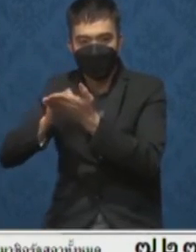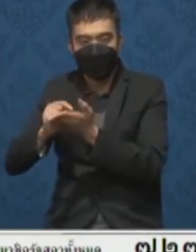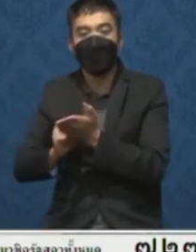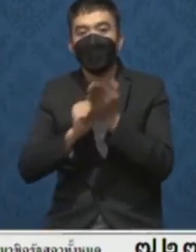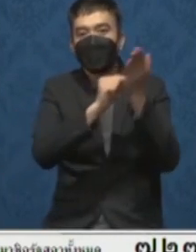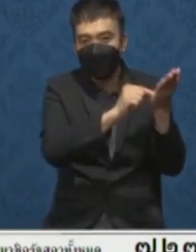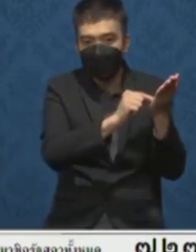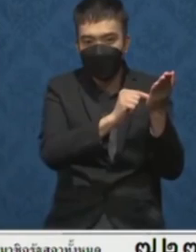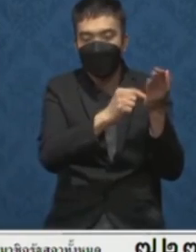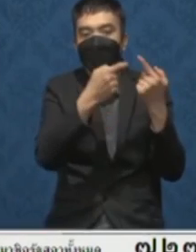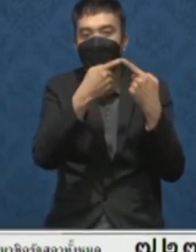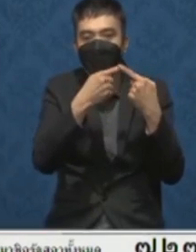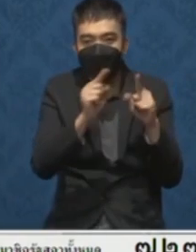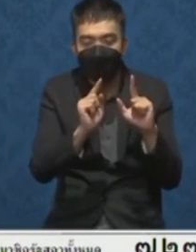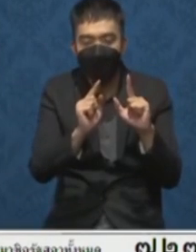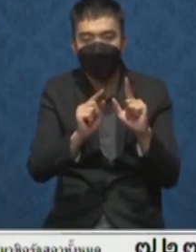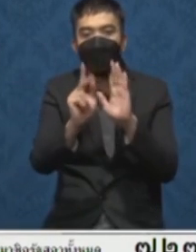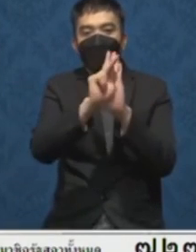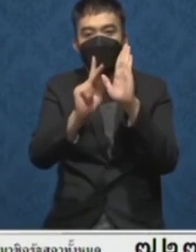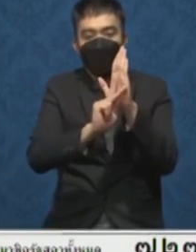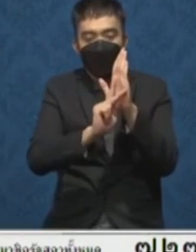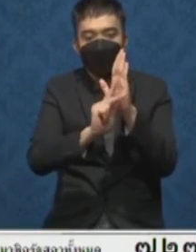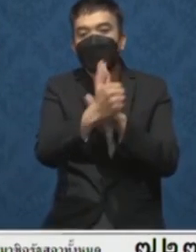นผมอยากจะฟัง